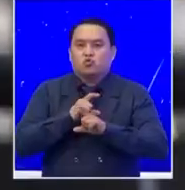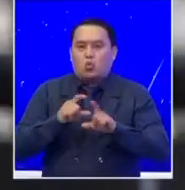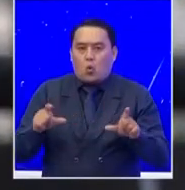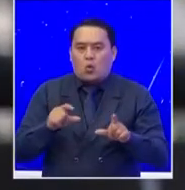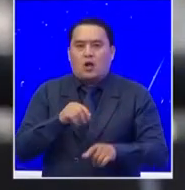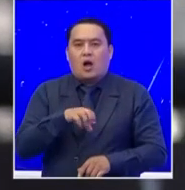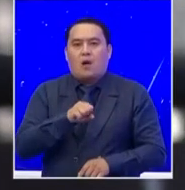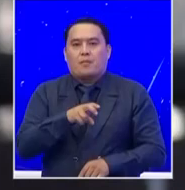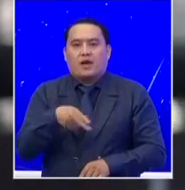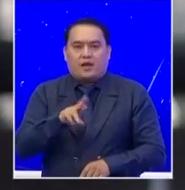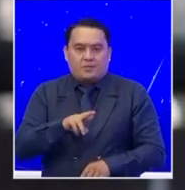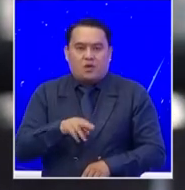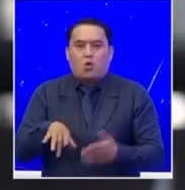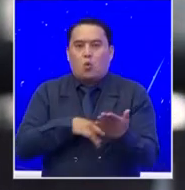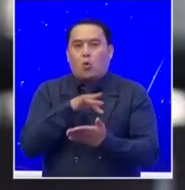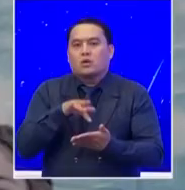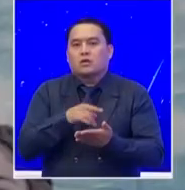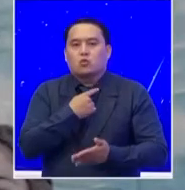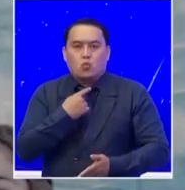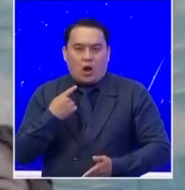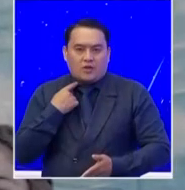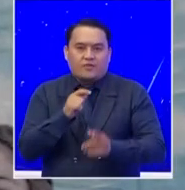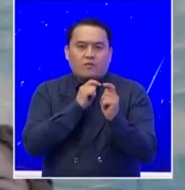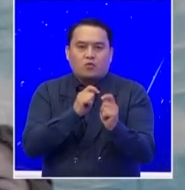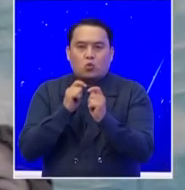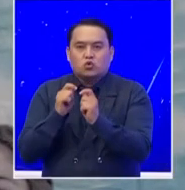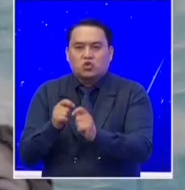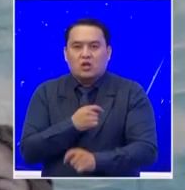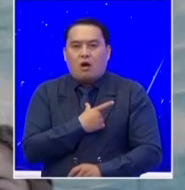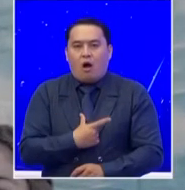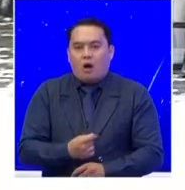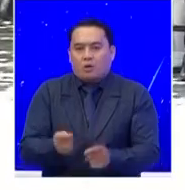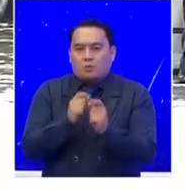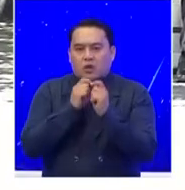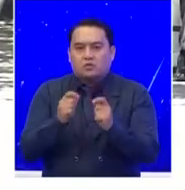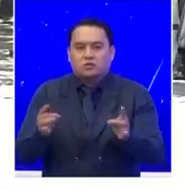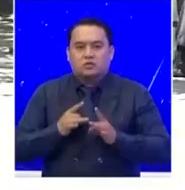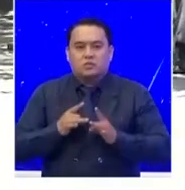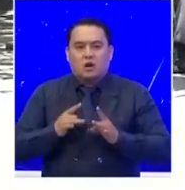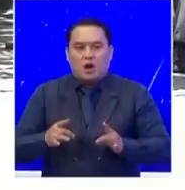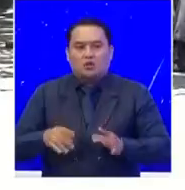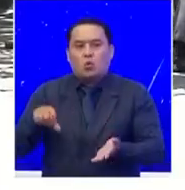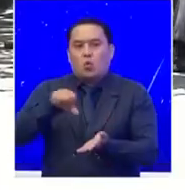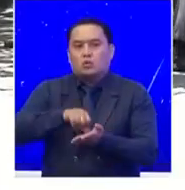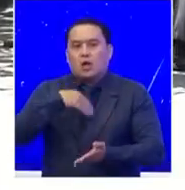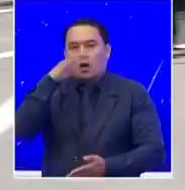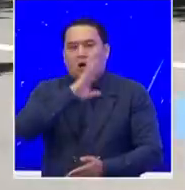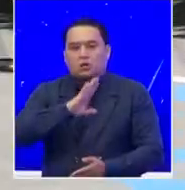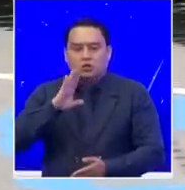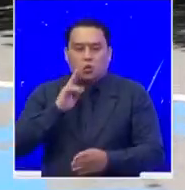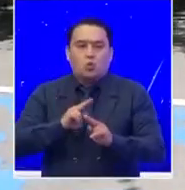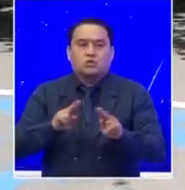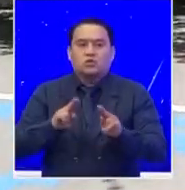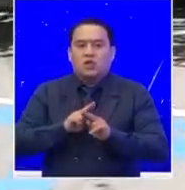средней школы-гимназии имени Абая города Талдыкурган. Вручение аттестатов прошло в торжественной обстановке в присутствии родителей и педагогов